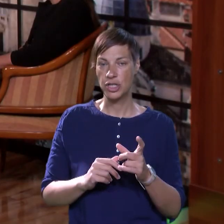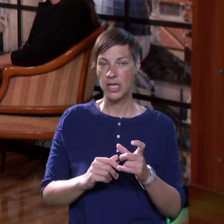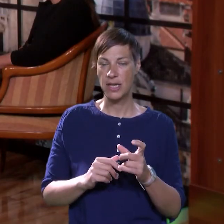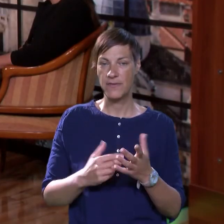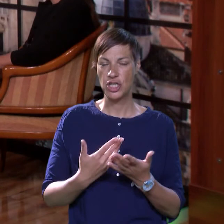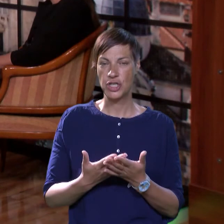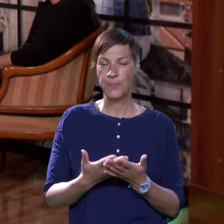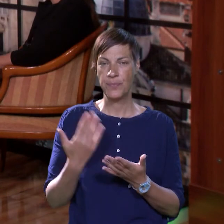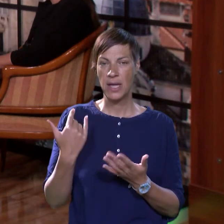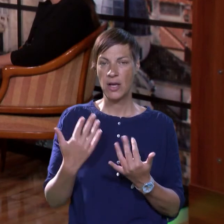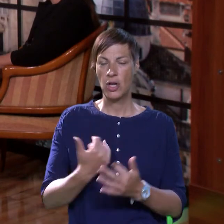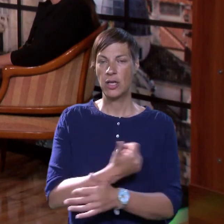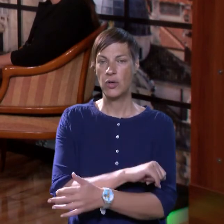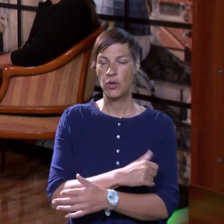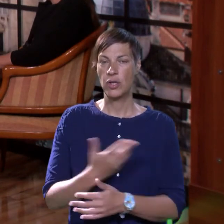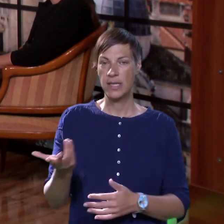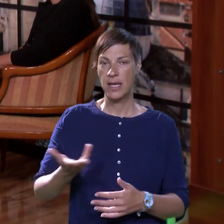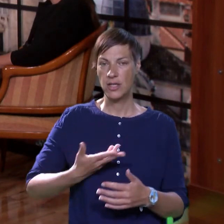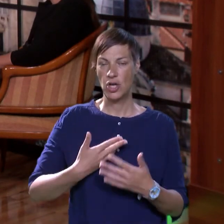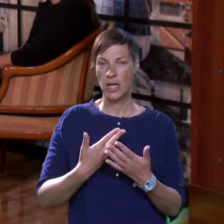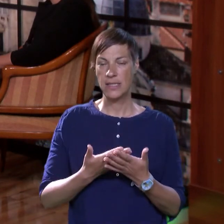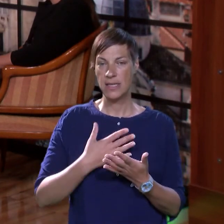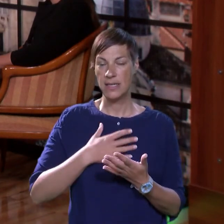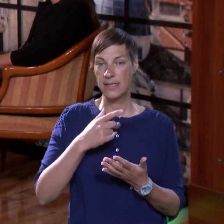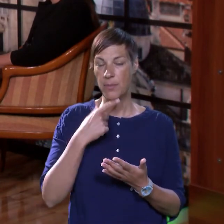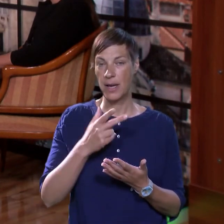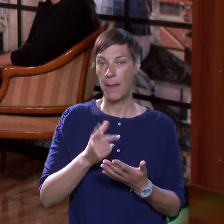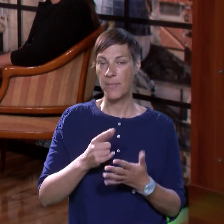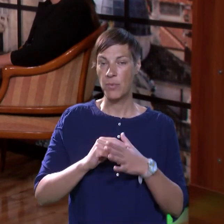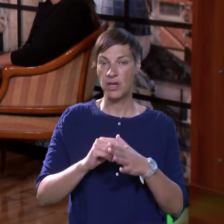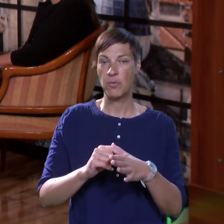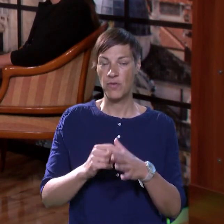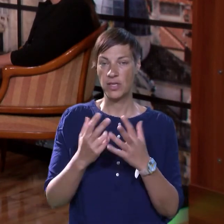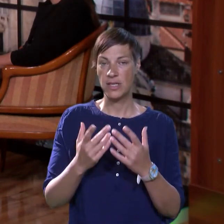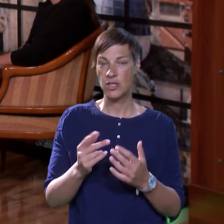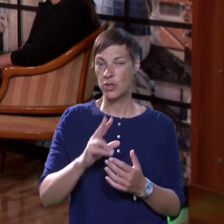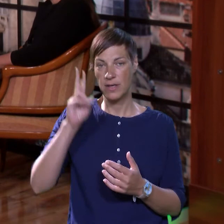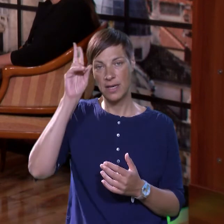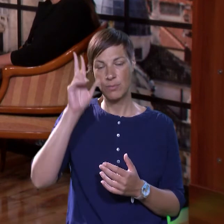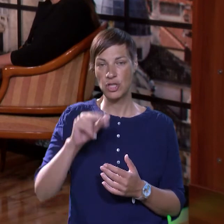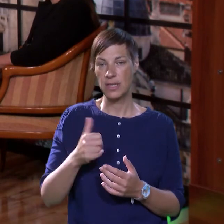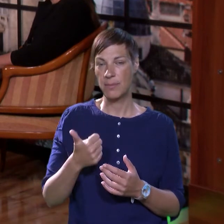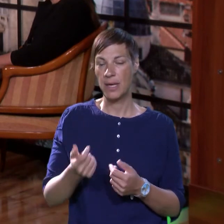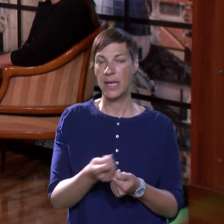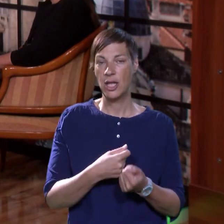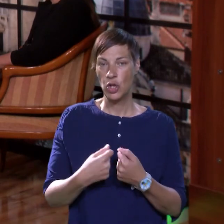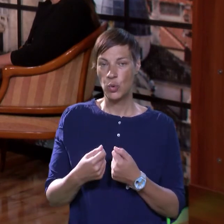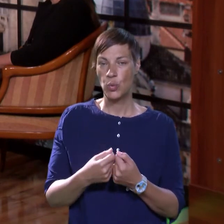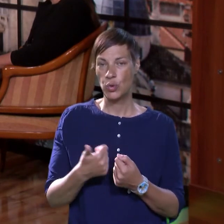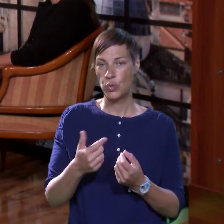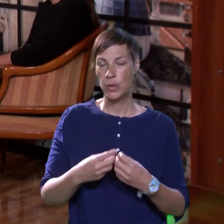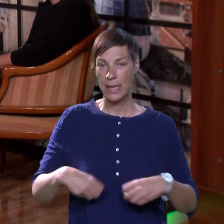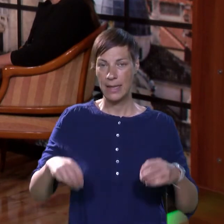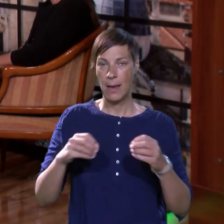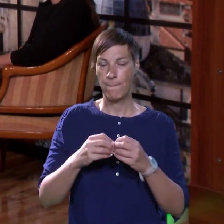još i Lončarek u stvari, prije nekoliko godina dolazila, ja sam rekla, ljudi, mi moramo voditi računa, vi ne možete imati jednu udrugicu,